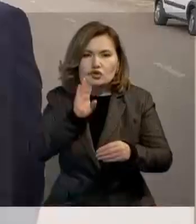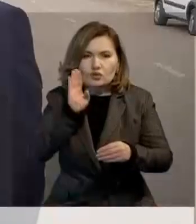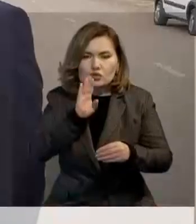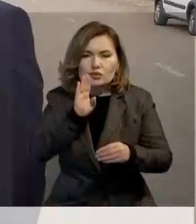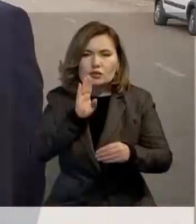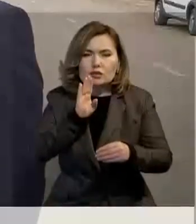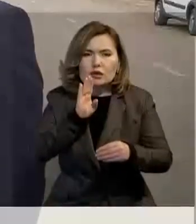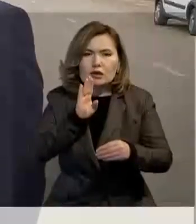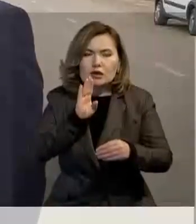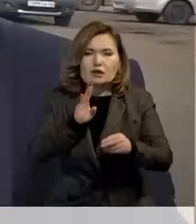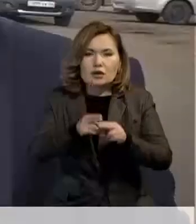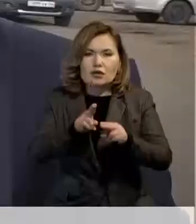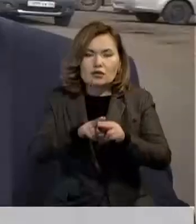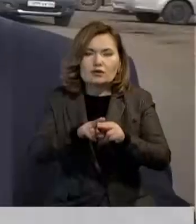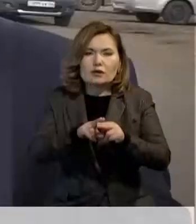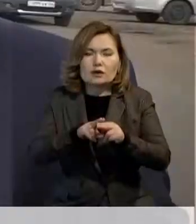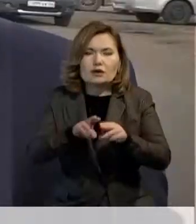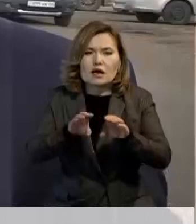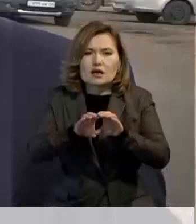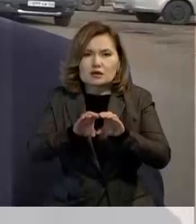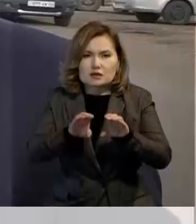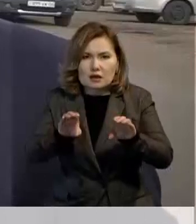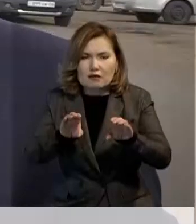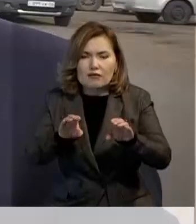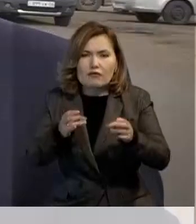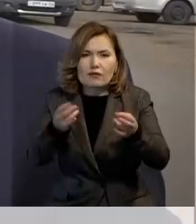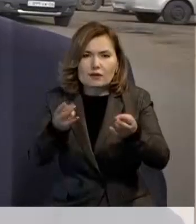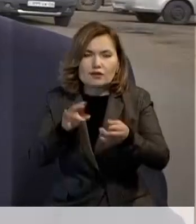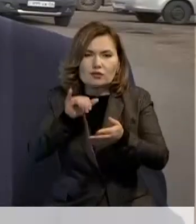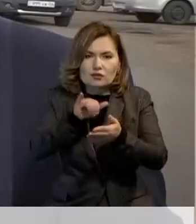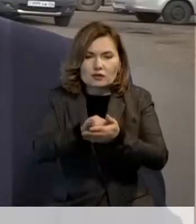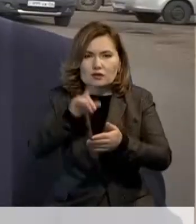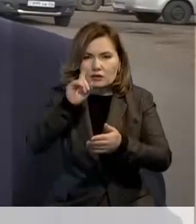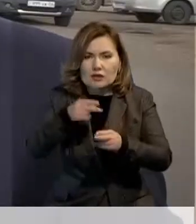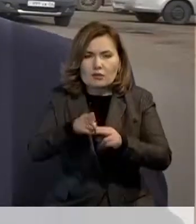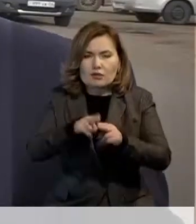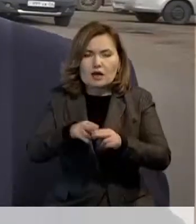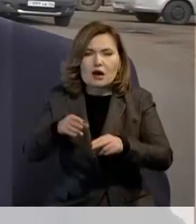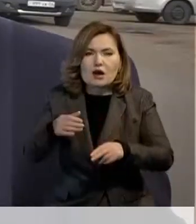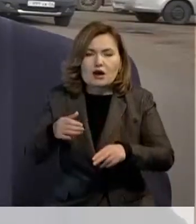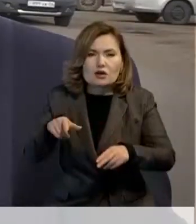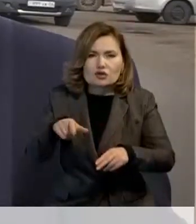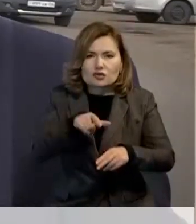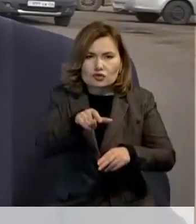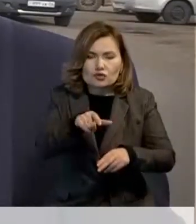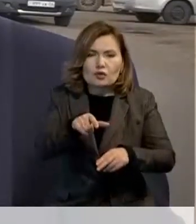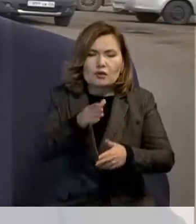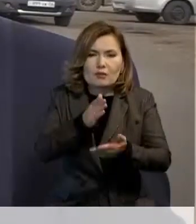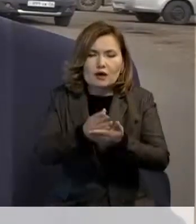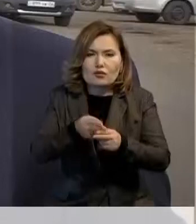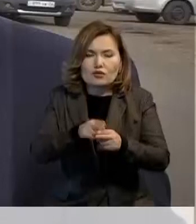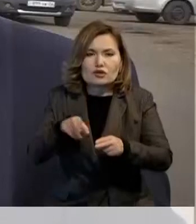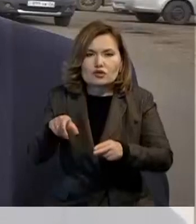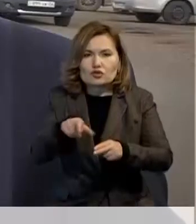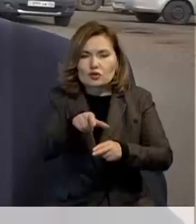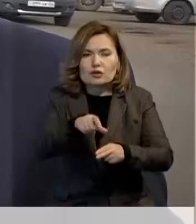бірінші асфальт жоқ кезде салу керек еді. Қазір асфальт бізде бар. Сол себептен қазір тұрбаның екі жағына бұрында бір тұрба жүретін болса, қазір уақытта екі тұрба, екі жағы